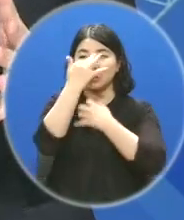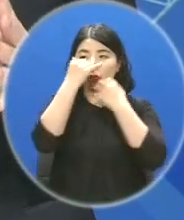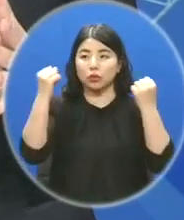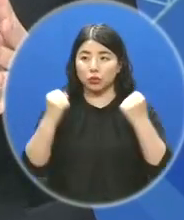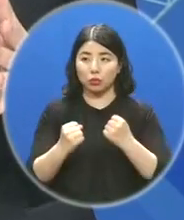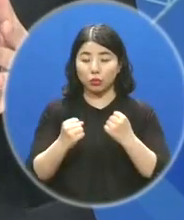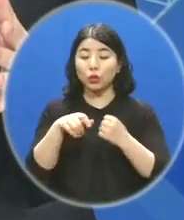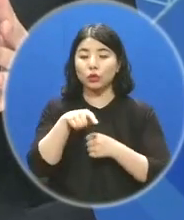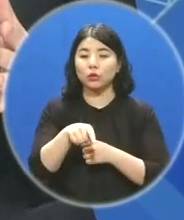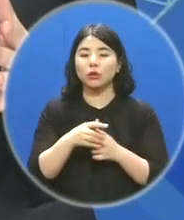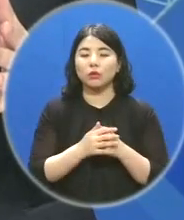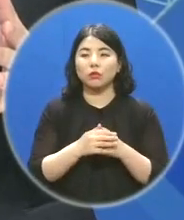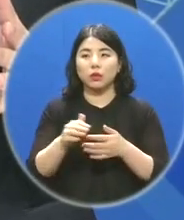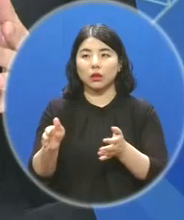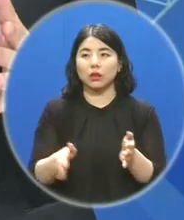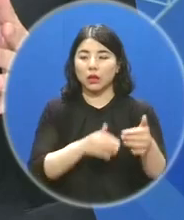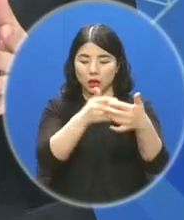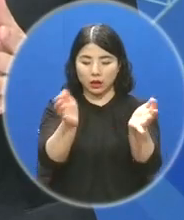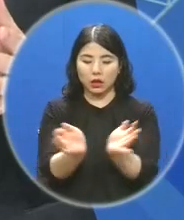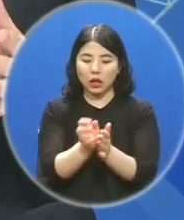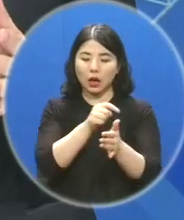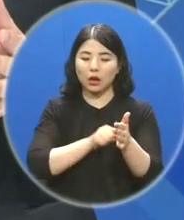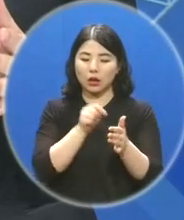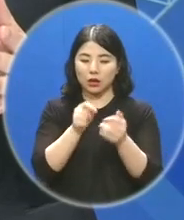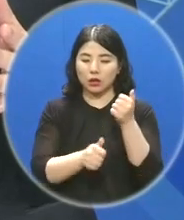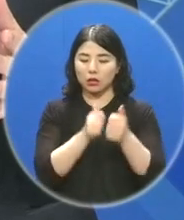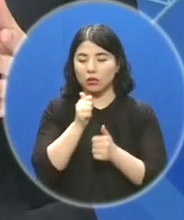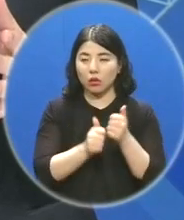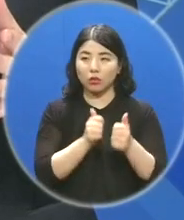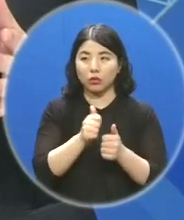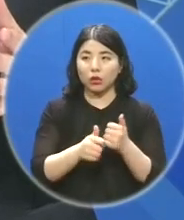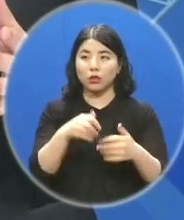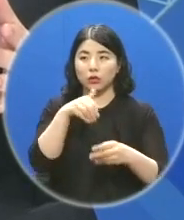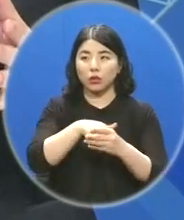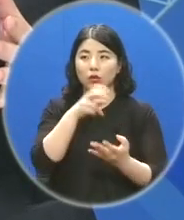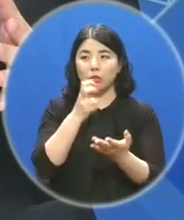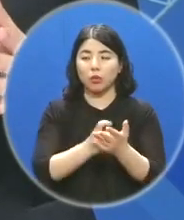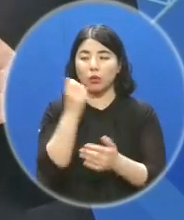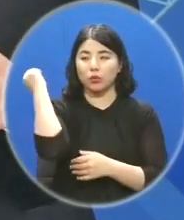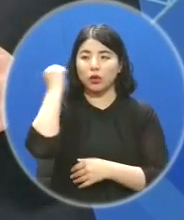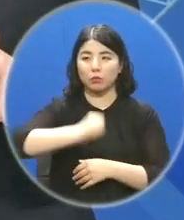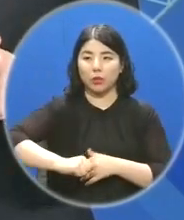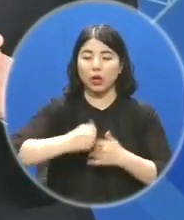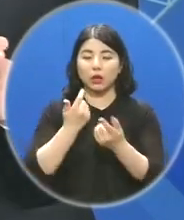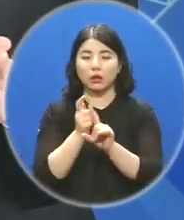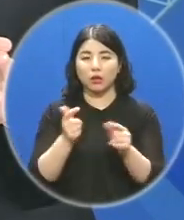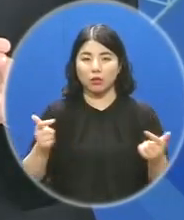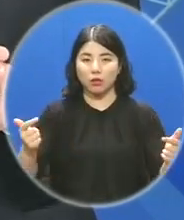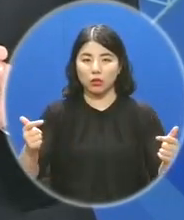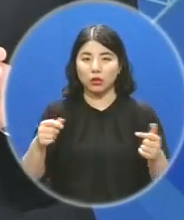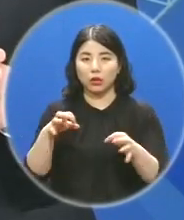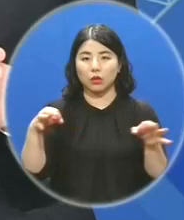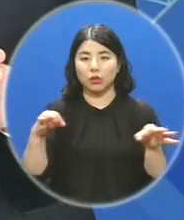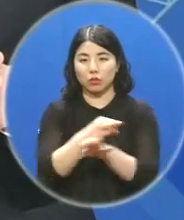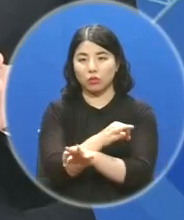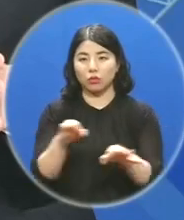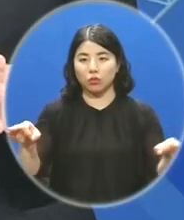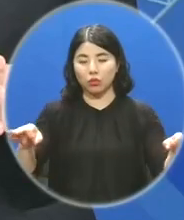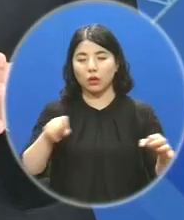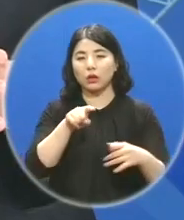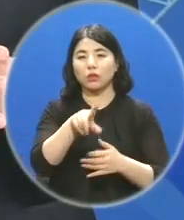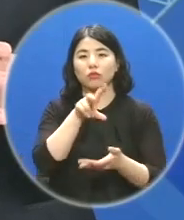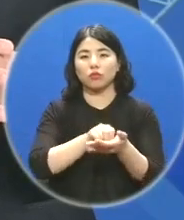충북도 같은 경우에는 뭐 당내 경선 과정을 둘러싼 선거법 위반이라든지 이런 돈이 오고 갔던 뭐